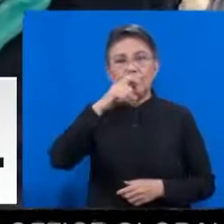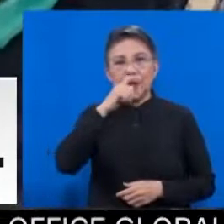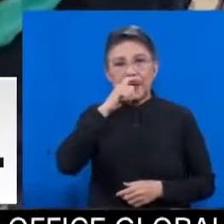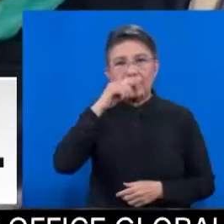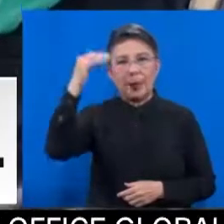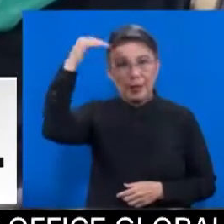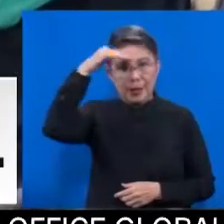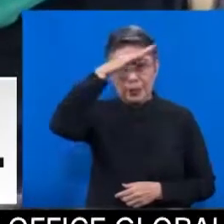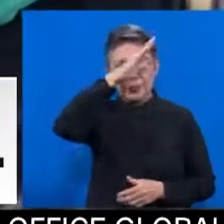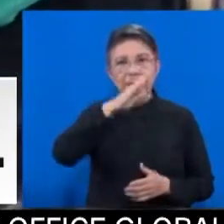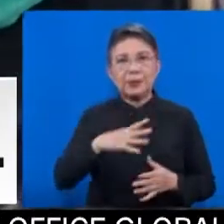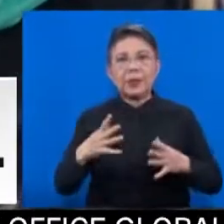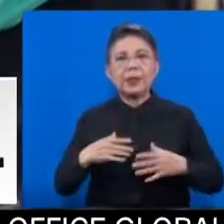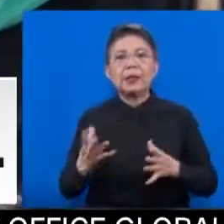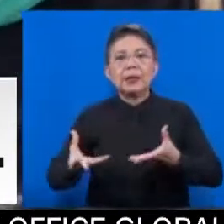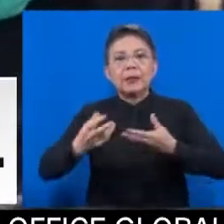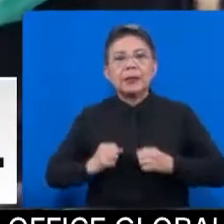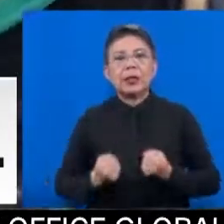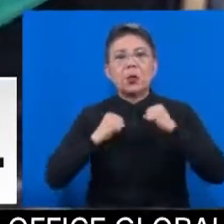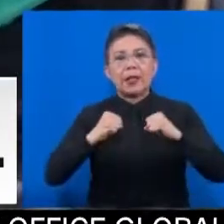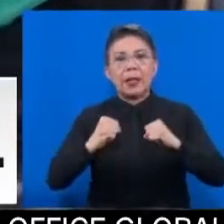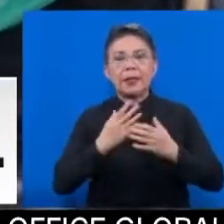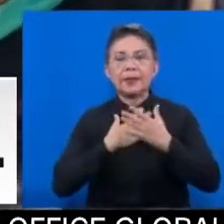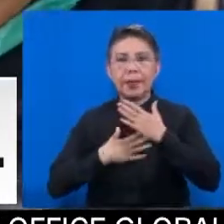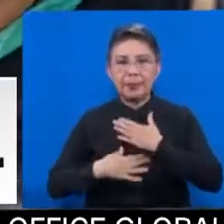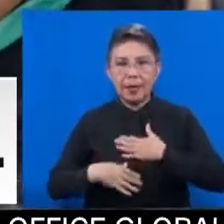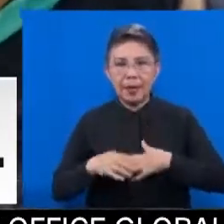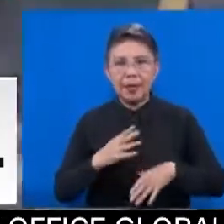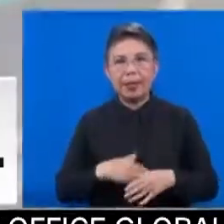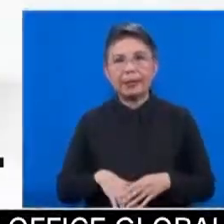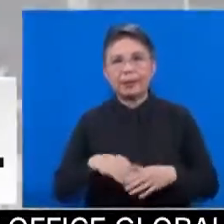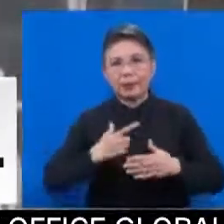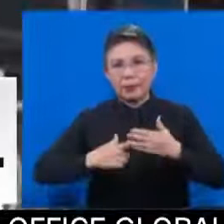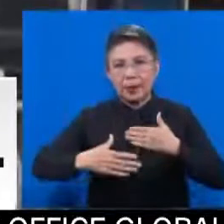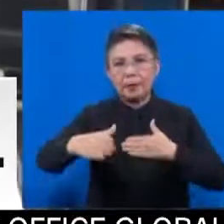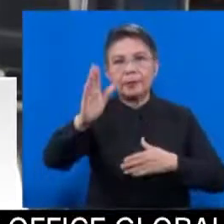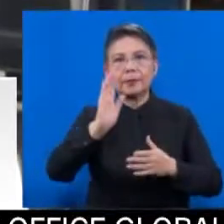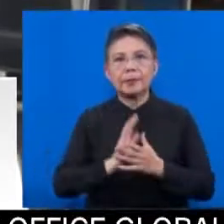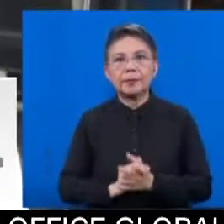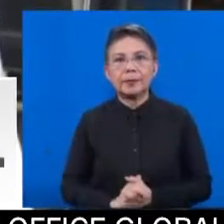Kang Emil, diberi kekuatan dan diberi kesabaran yang tiada batas.